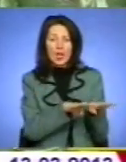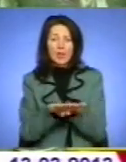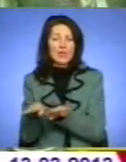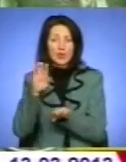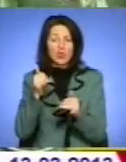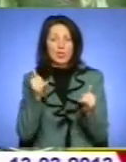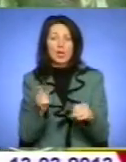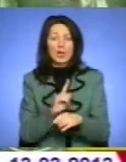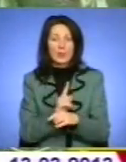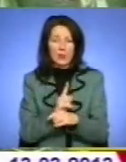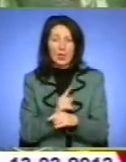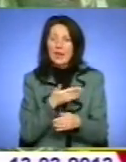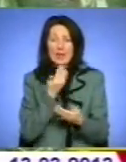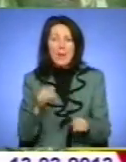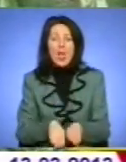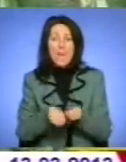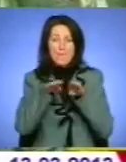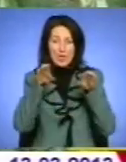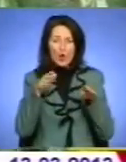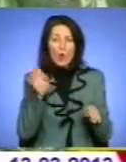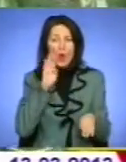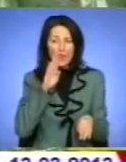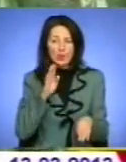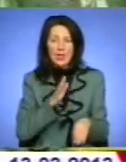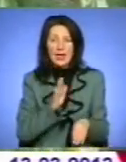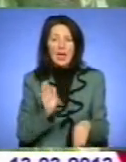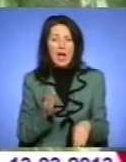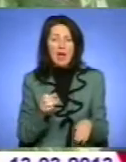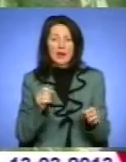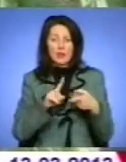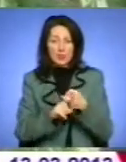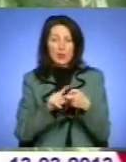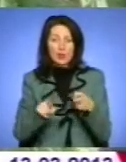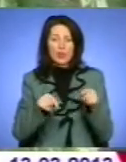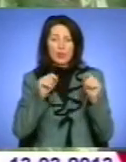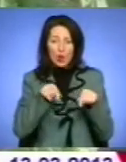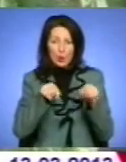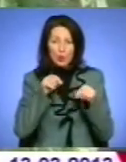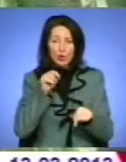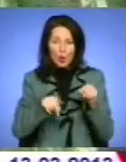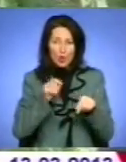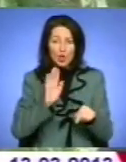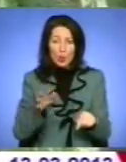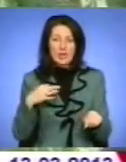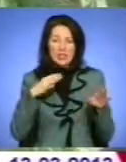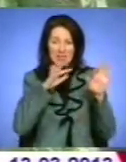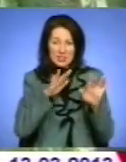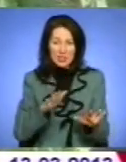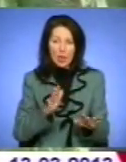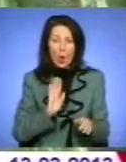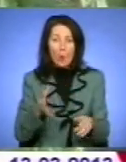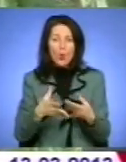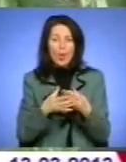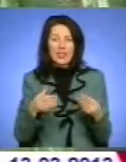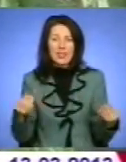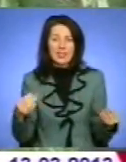Ми мали хвилю повені і в зв'язку з тим, що випадали дощі на сніговий покрив і відбувалося танення снігу,